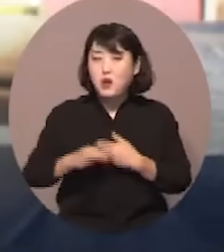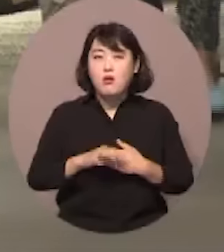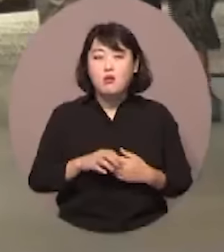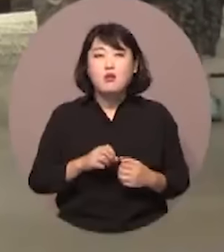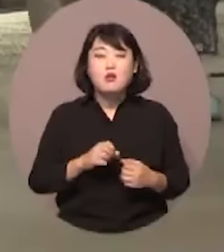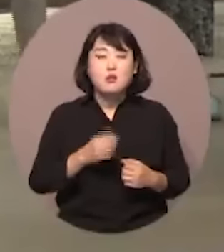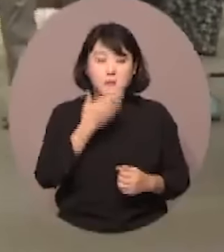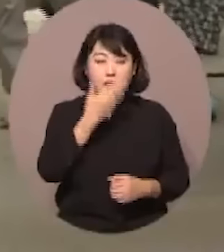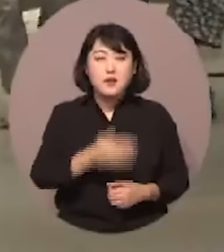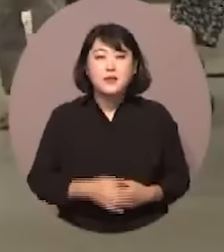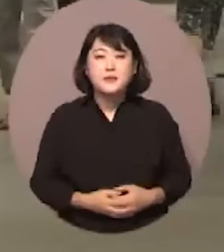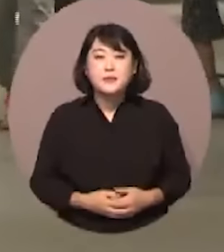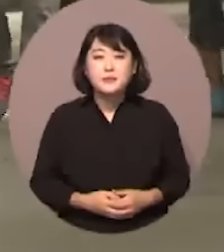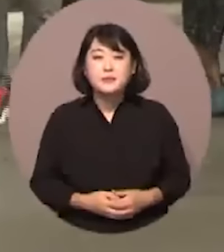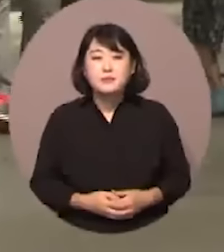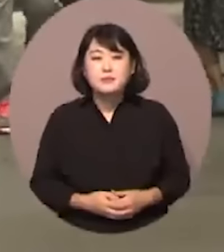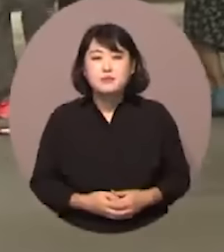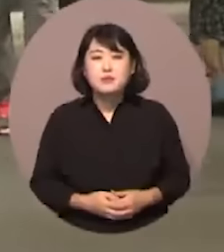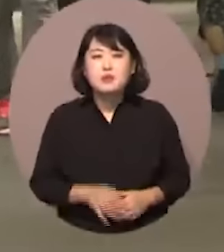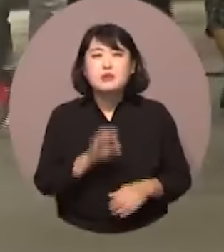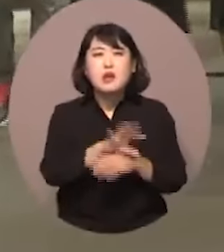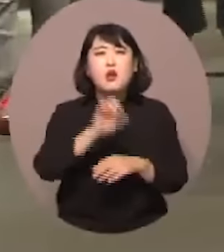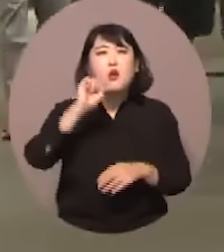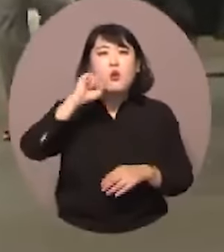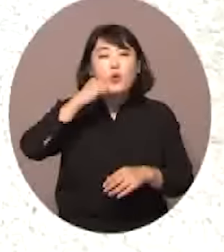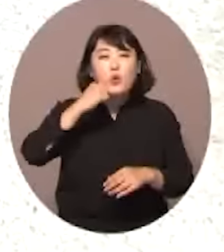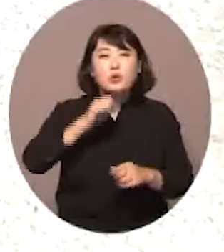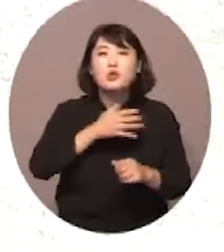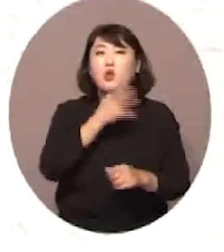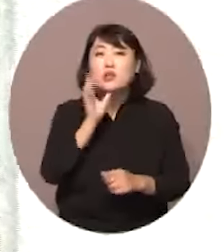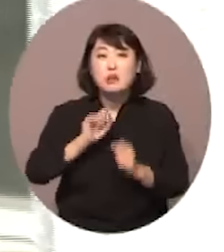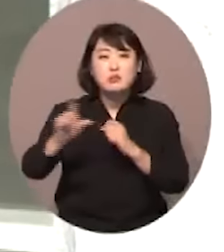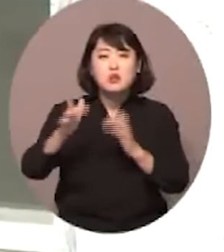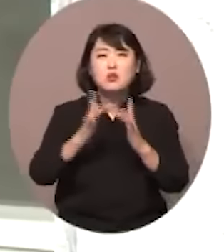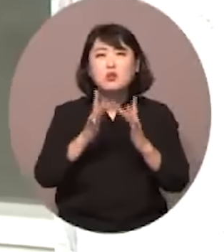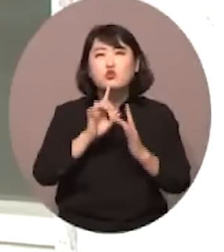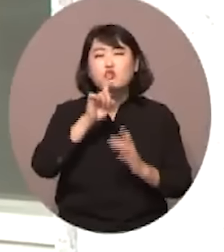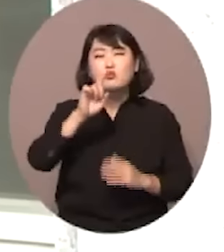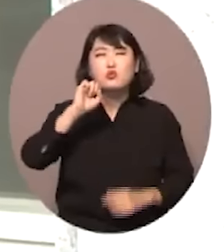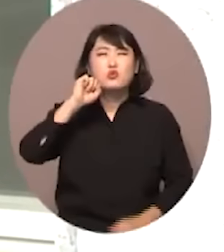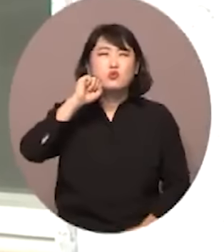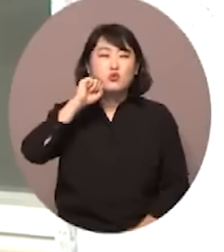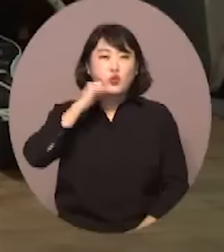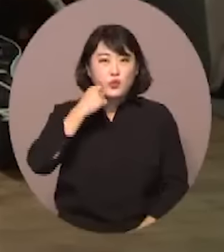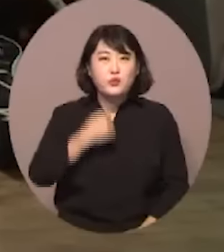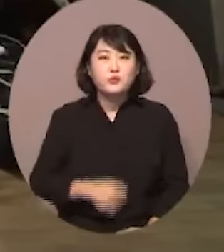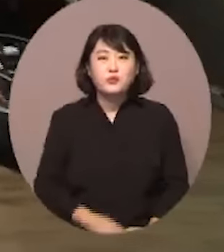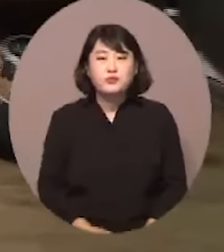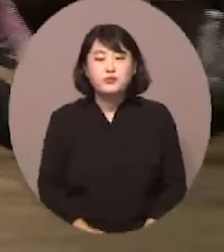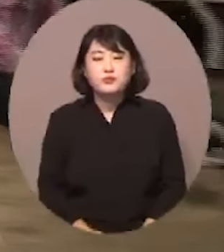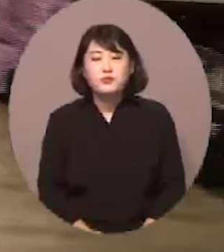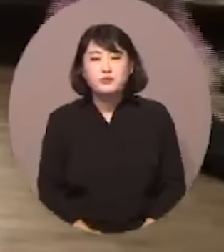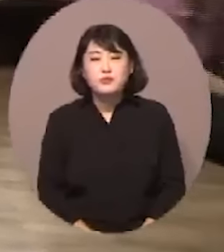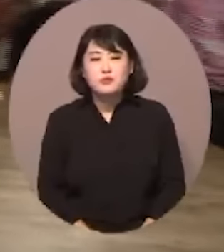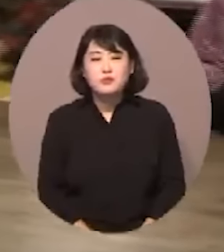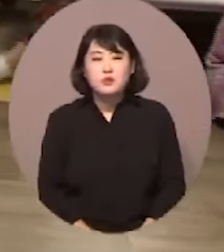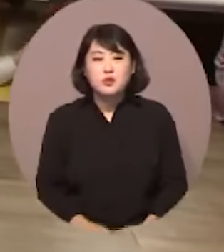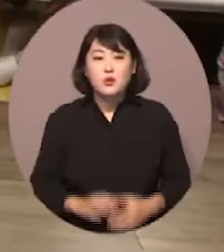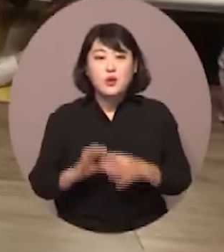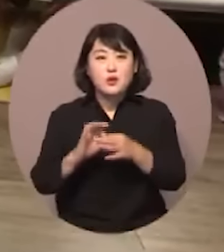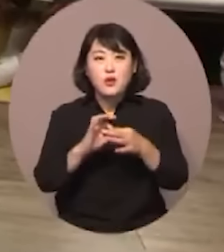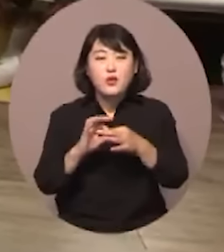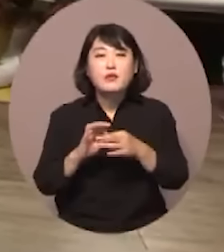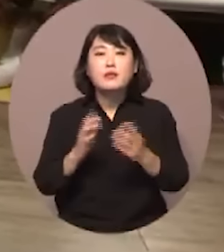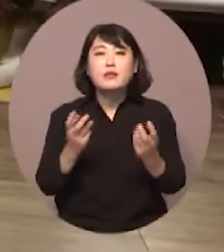주면. 식품 사막에 놓인 고령층 대부분은 온라인 쇼핑몰을 이용하기가 쉽지 않은 만큼 이와